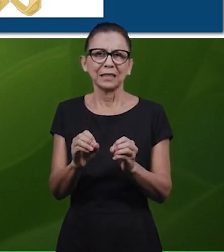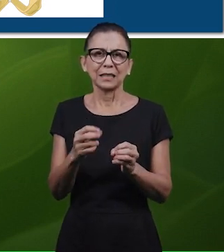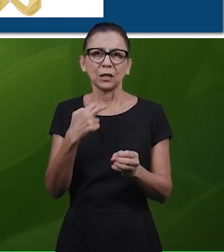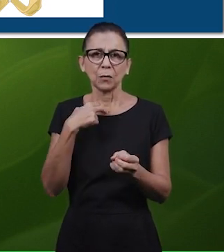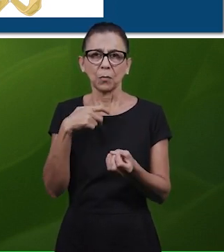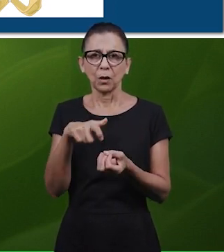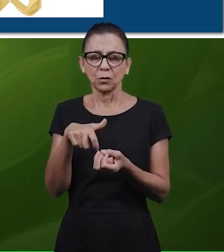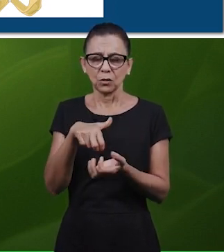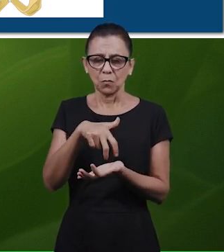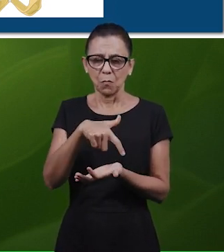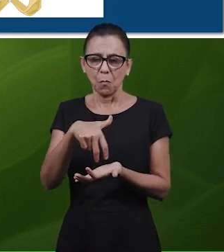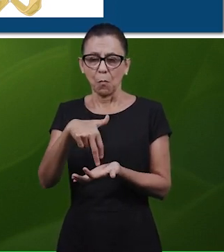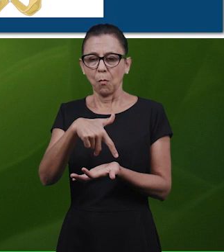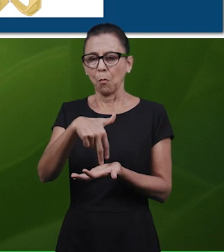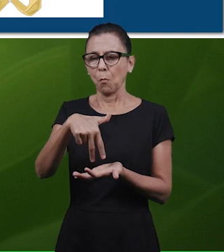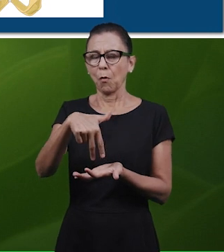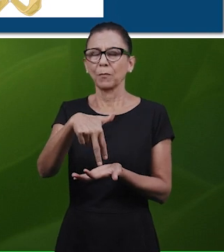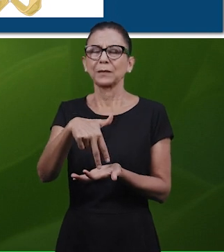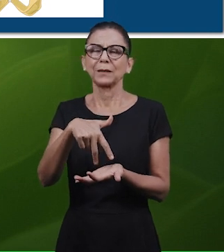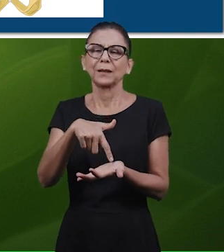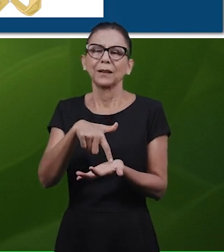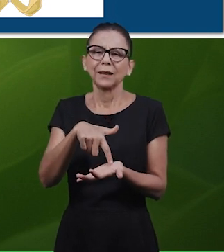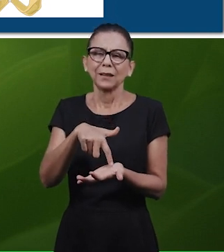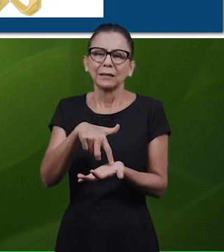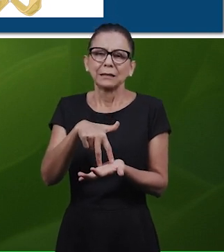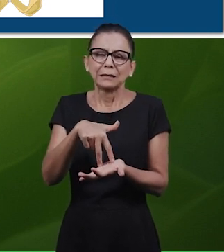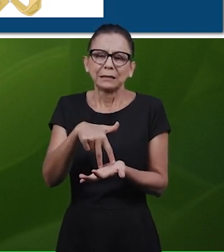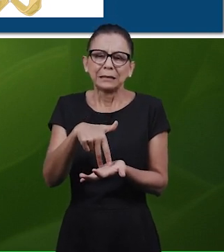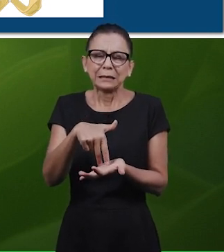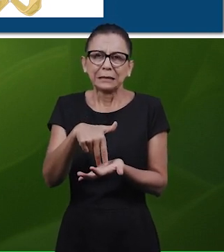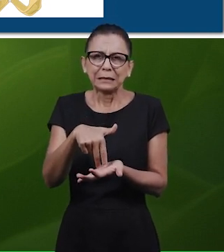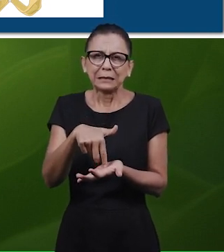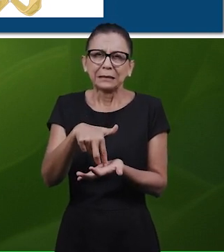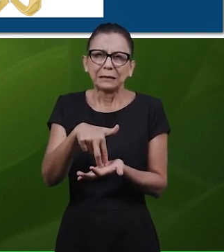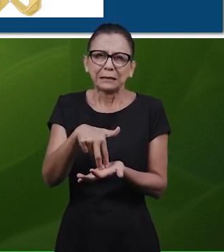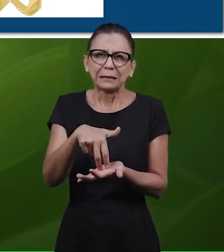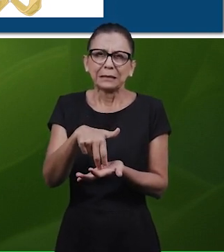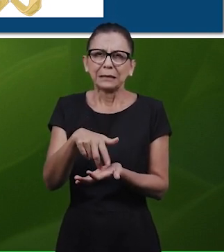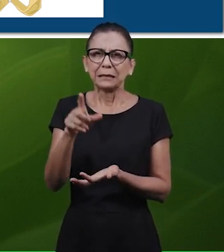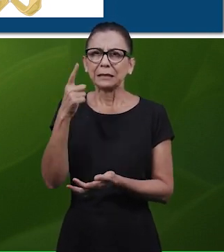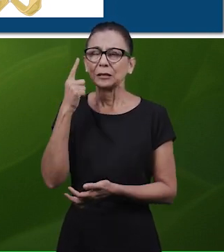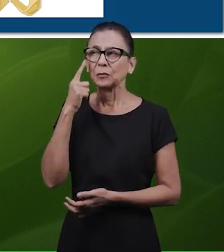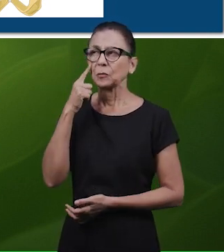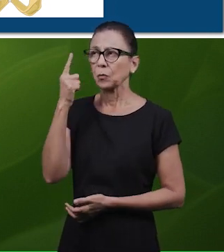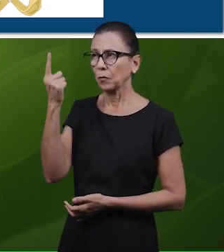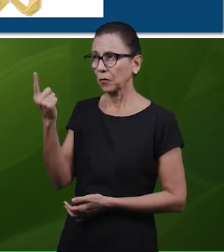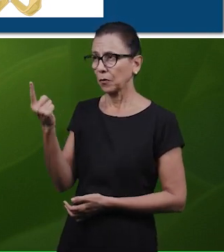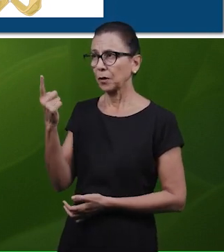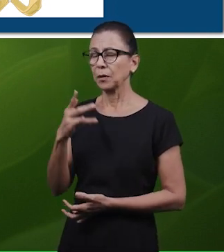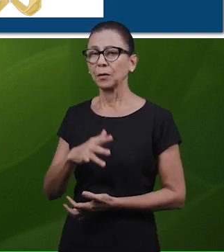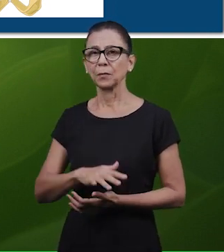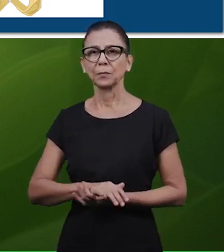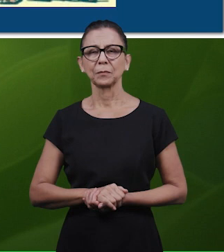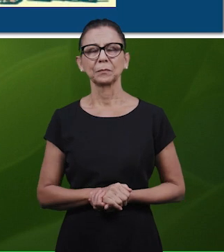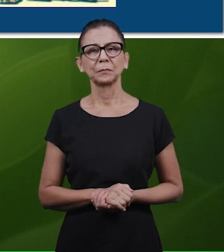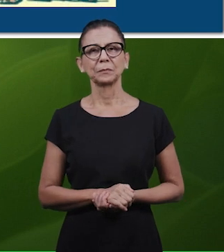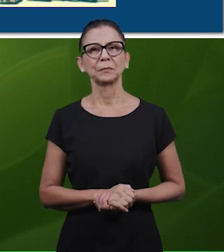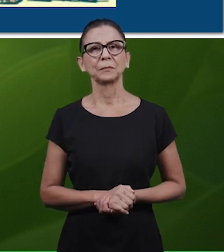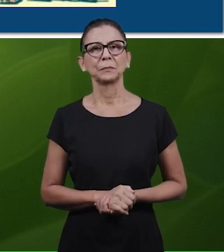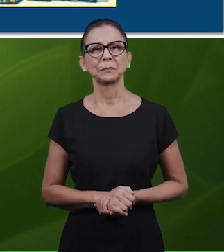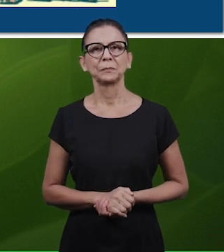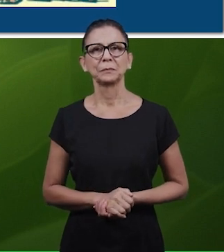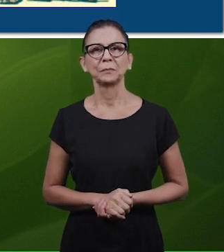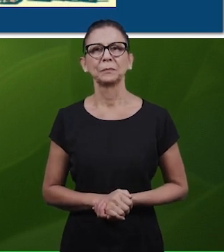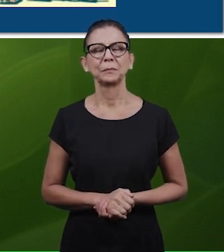des mouvements et de marche dans des pas courts. Dans la prochaine figure, nous voyons que